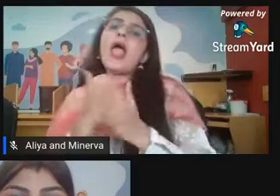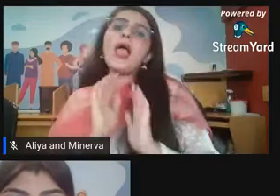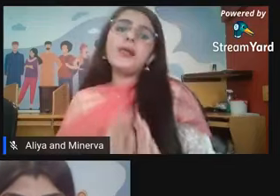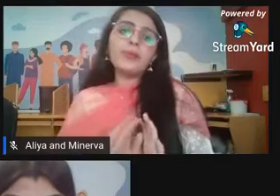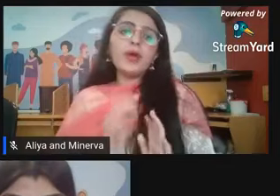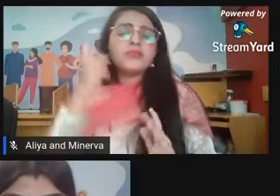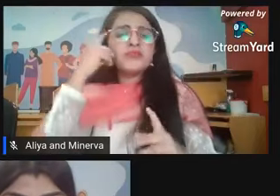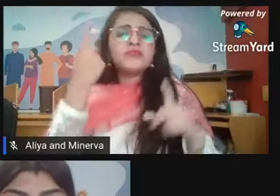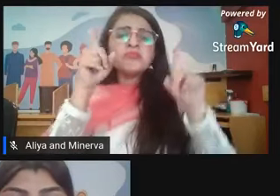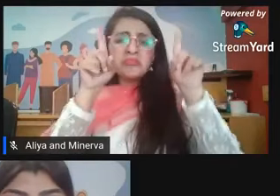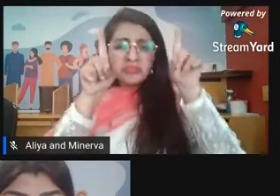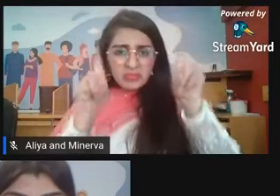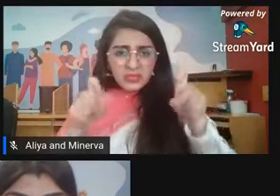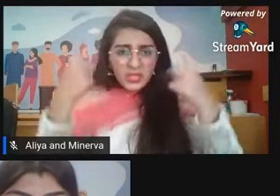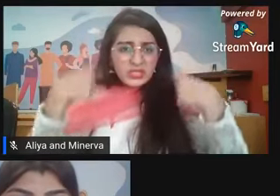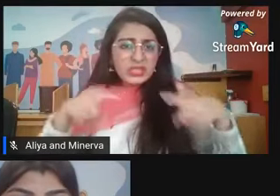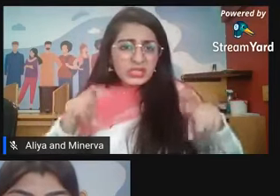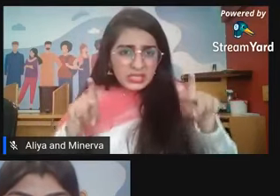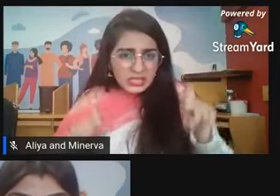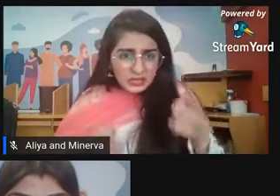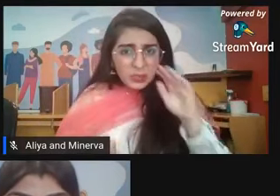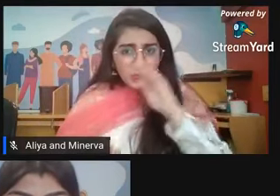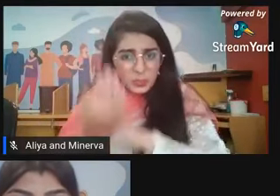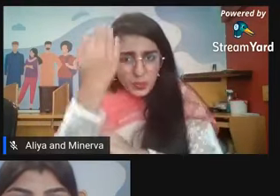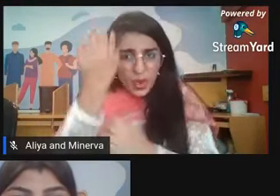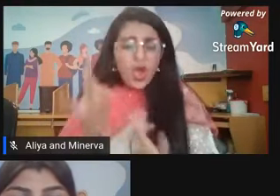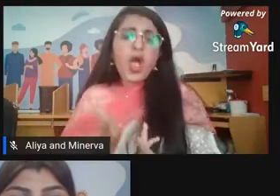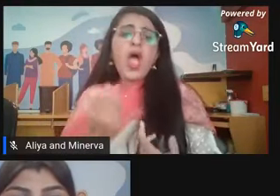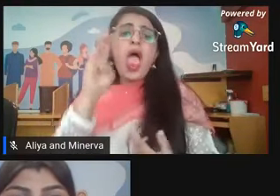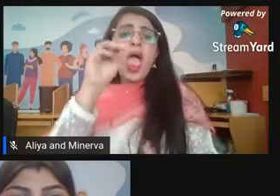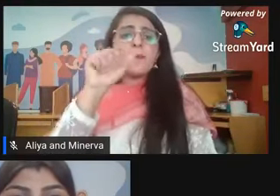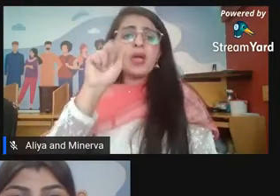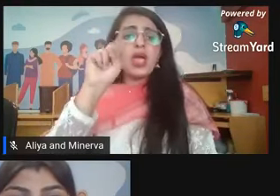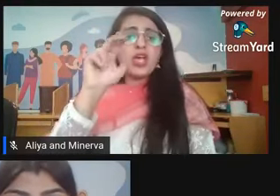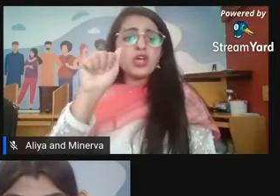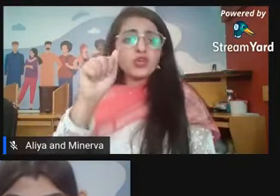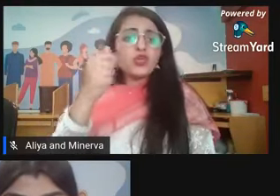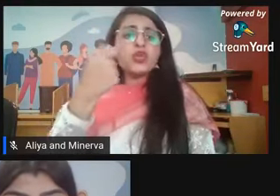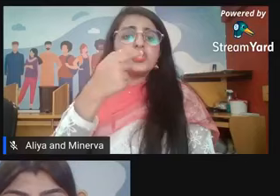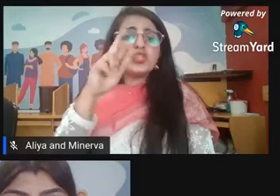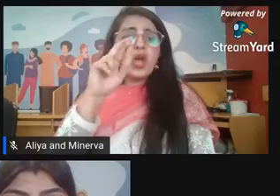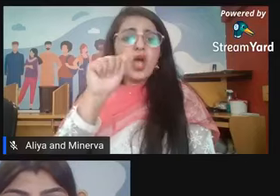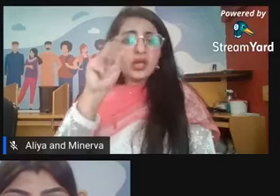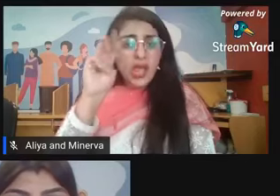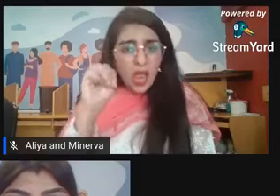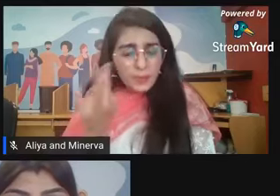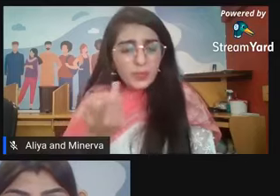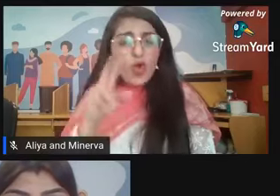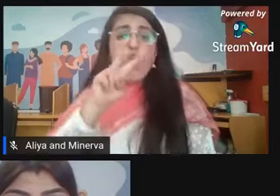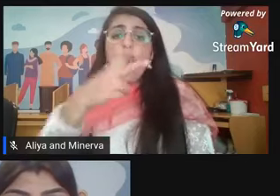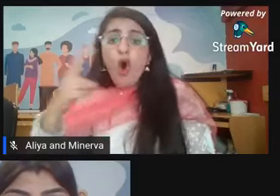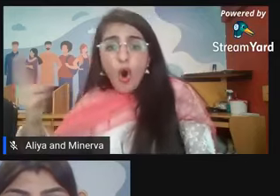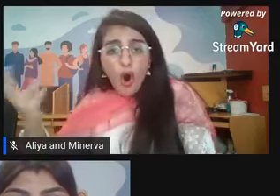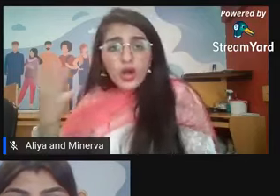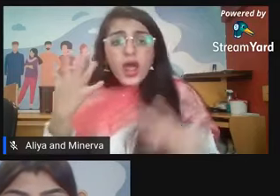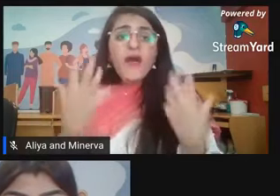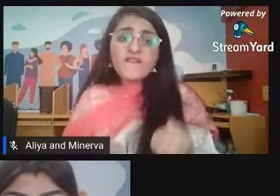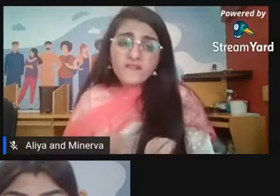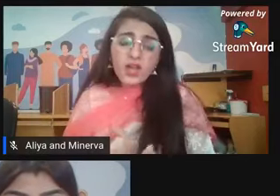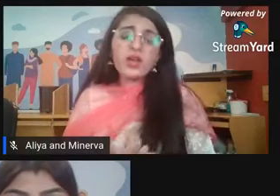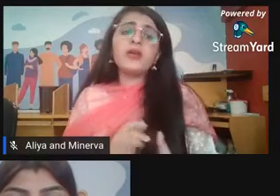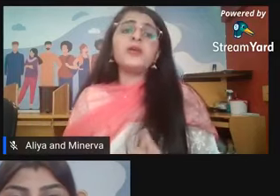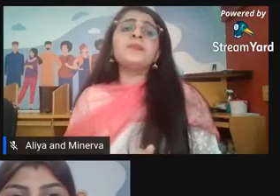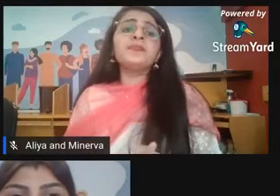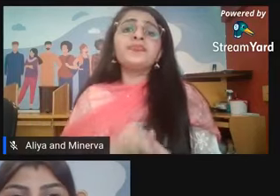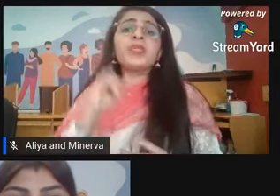एन अल्ट्रासाउंड, दे कैन गो फॉर अ मैमोग्राम, दे कैन गो फॉर अ बायोप्सी. अल्ट्रासाउंड हो गया, मैमोग्राम हो